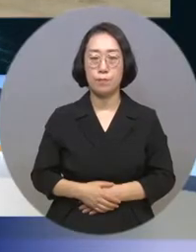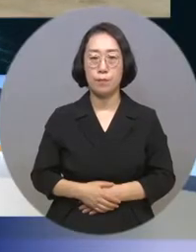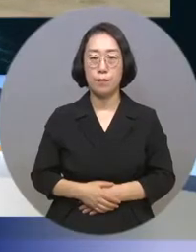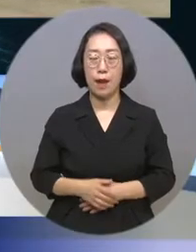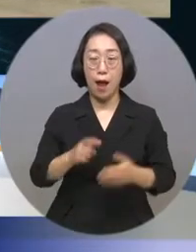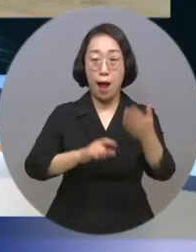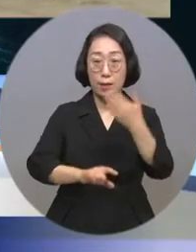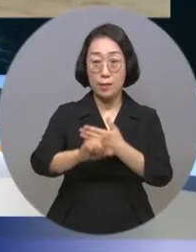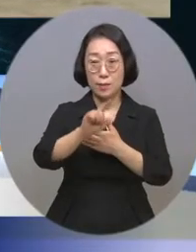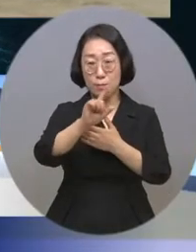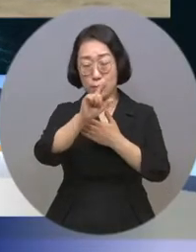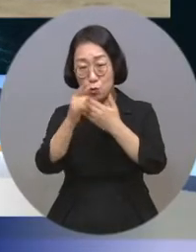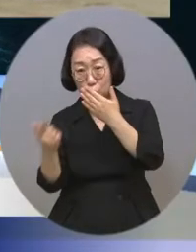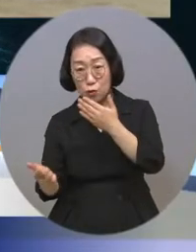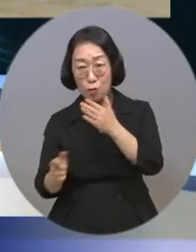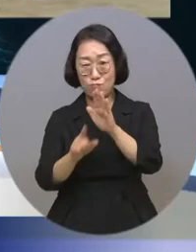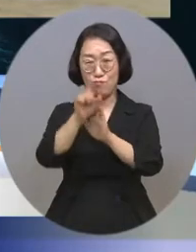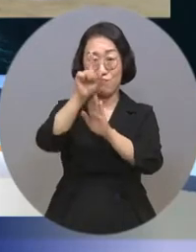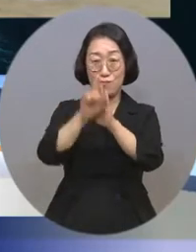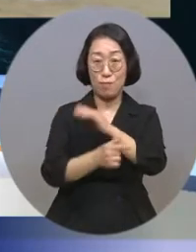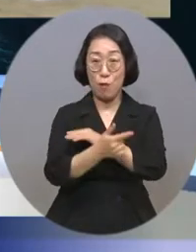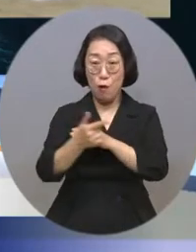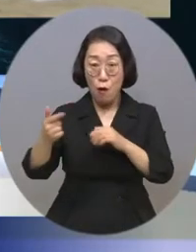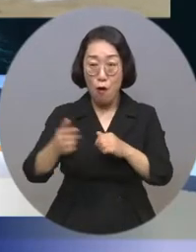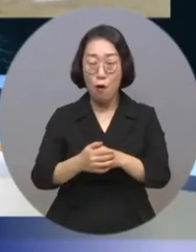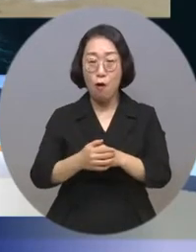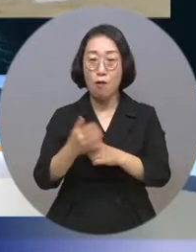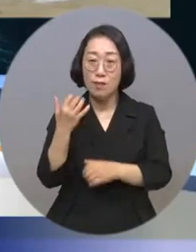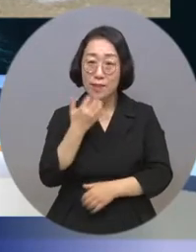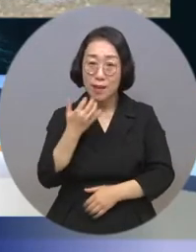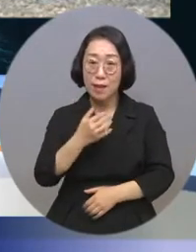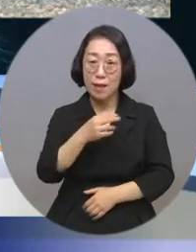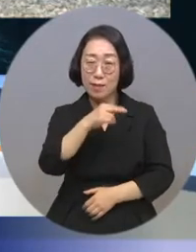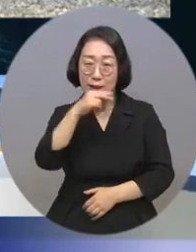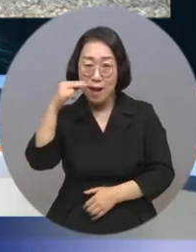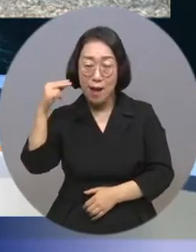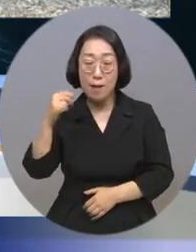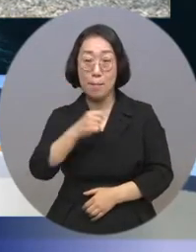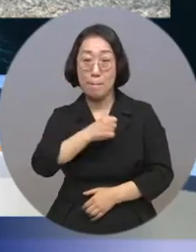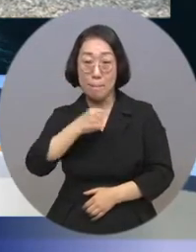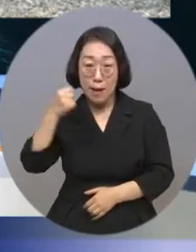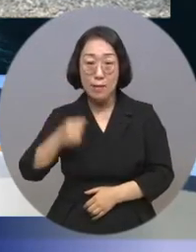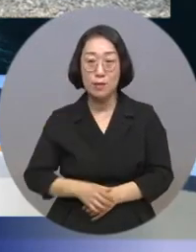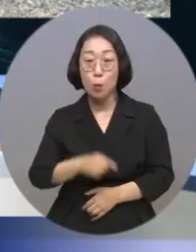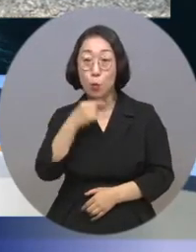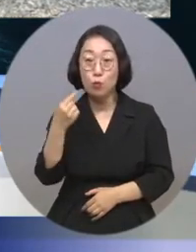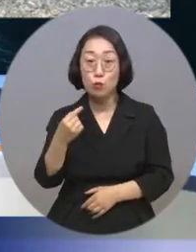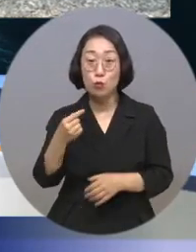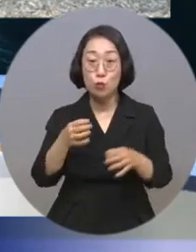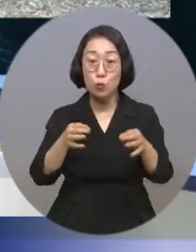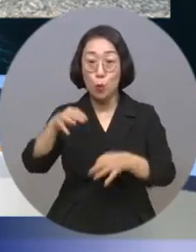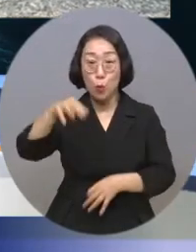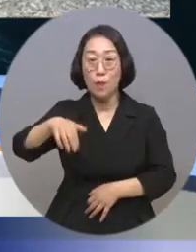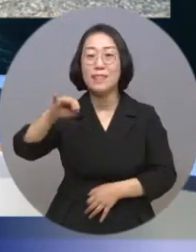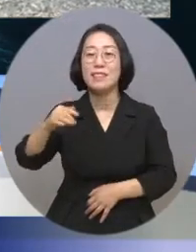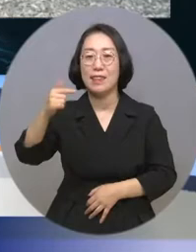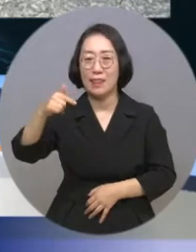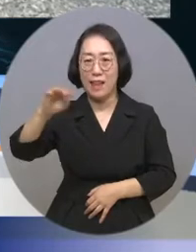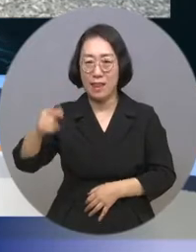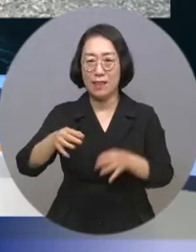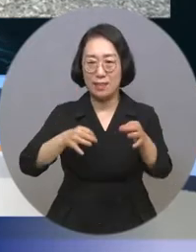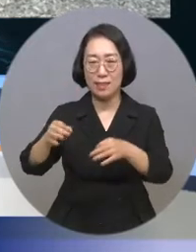일교차 큰 진안 고원에서 생산돼 색깔이 곱고 향이 좋은 진안 고추 시장이 14일부터